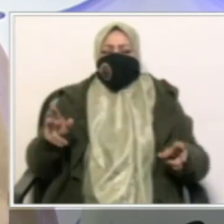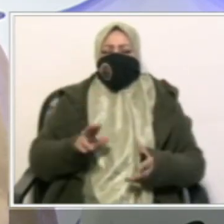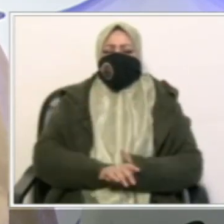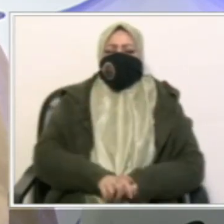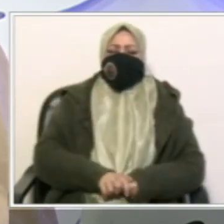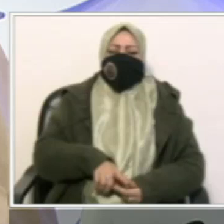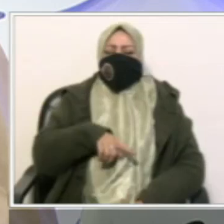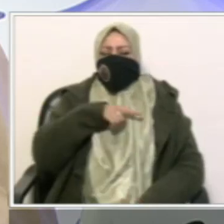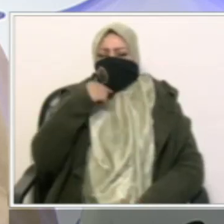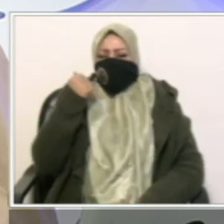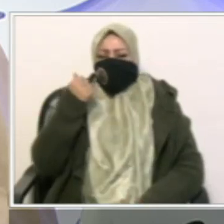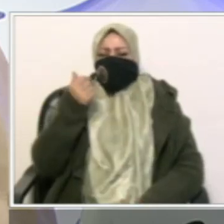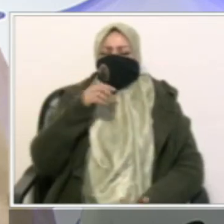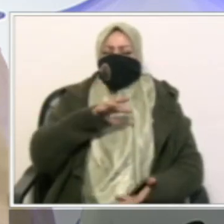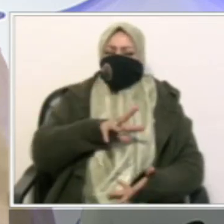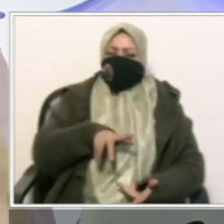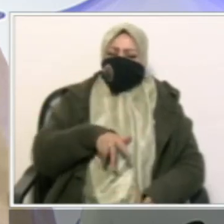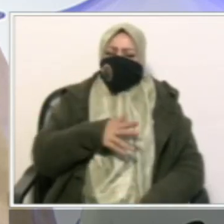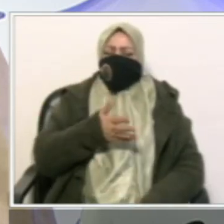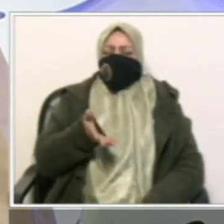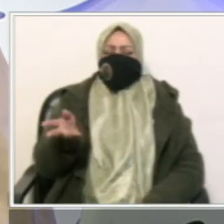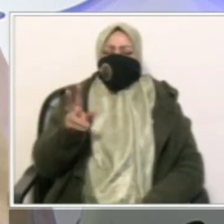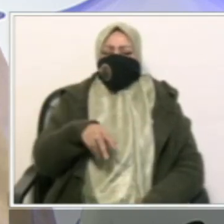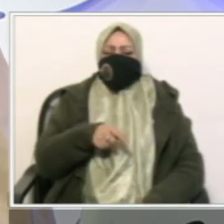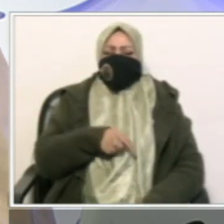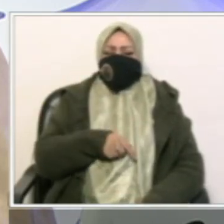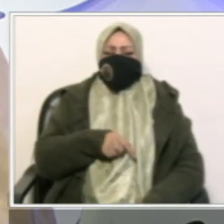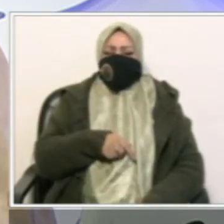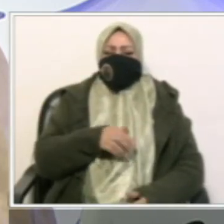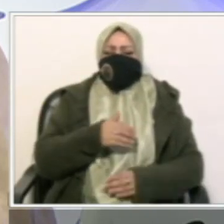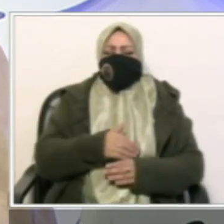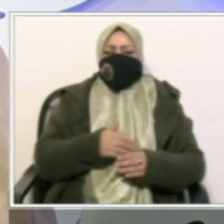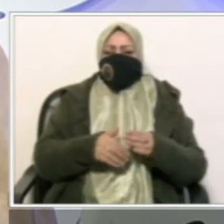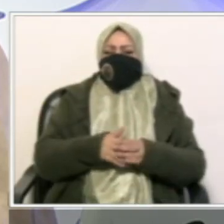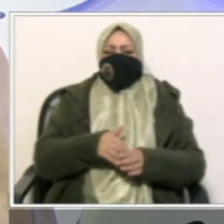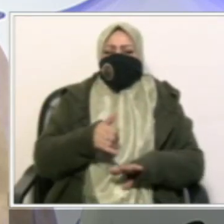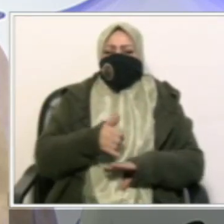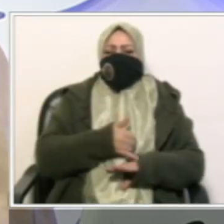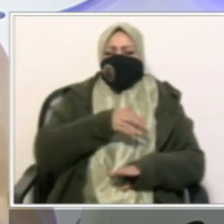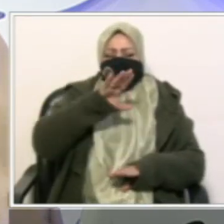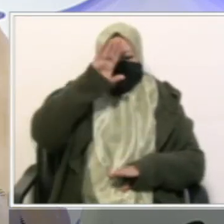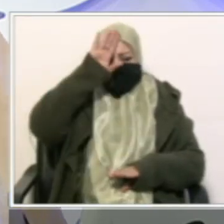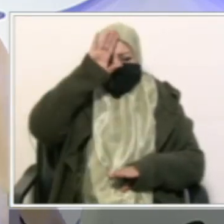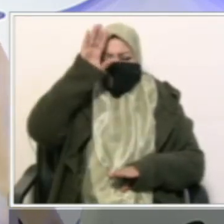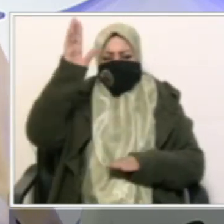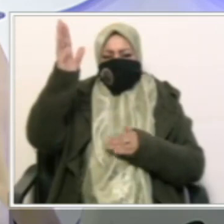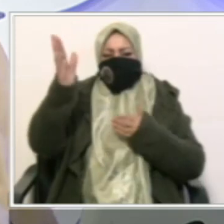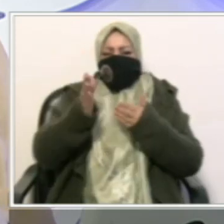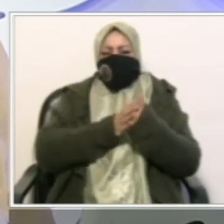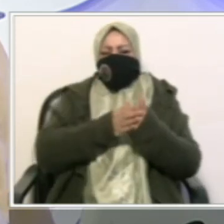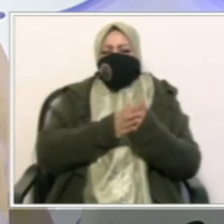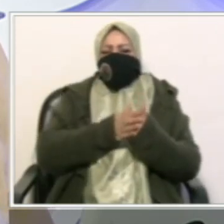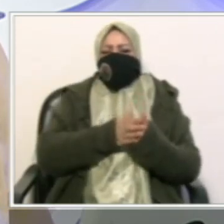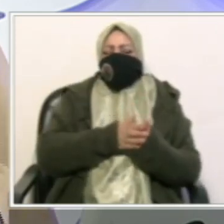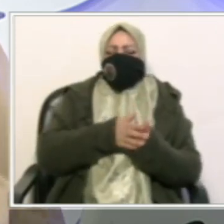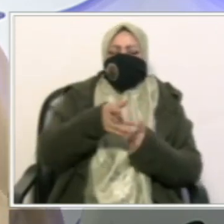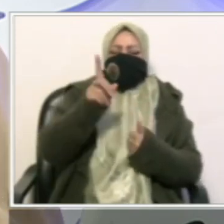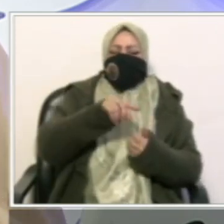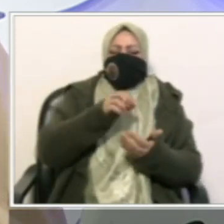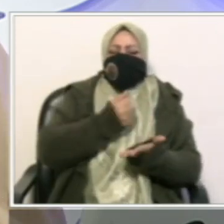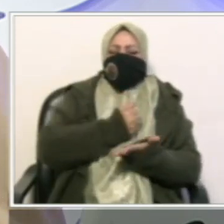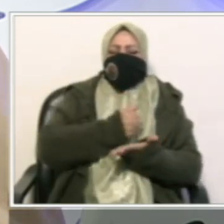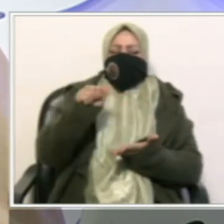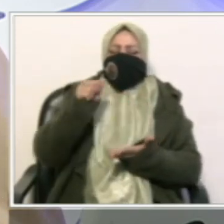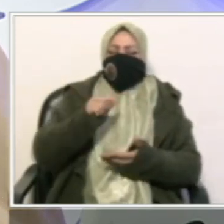وعندنا من قواعد المذهب المالك سد الذرائع، سد الذرائع يعني أحياناً الشيء يكون